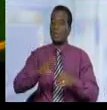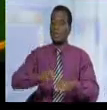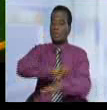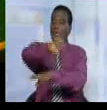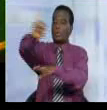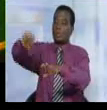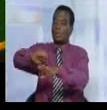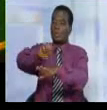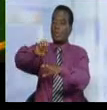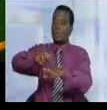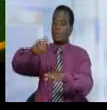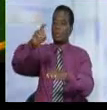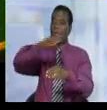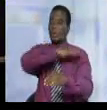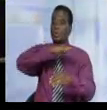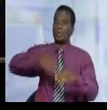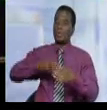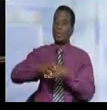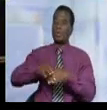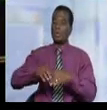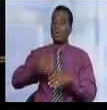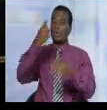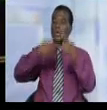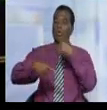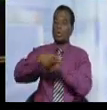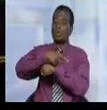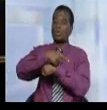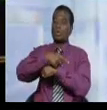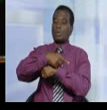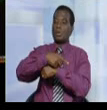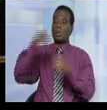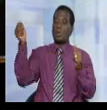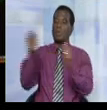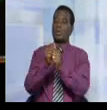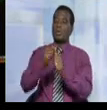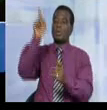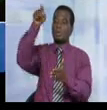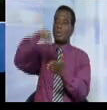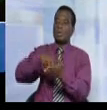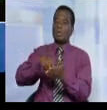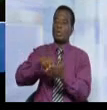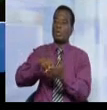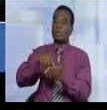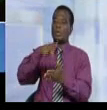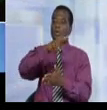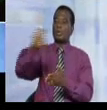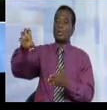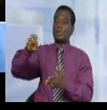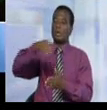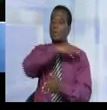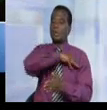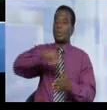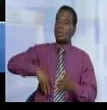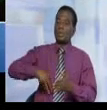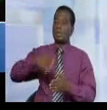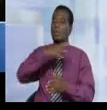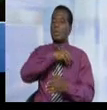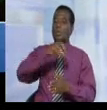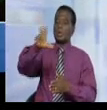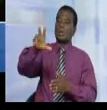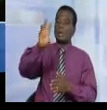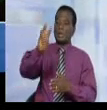l'engagement des membres de Jeune Chambre. Aujourd'hui, avec 1200 membres et